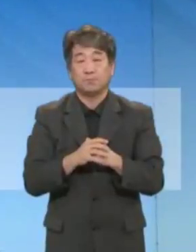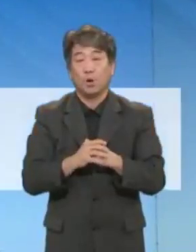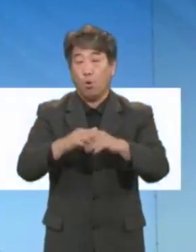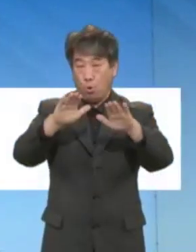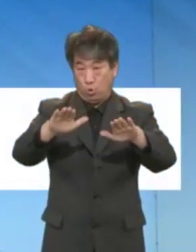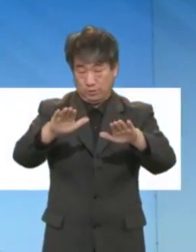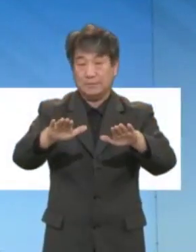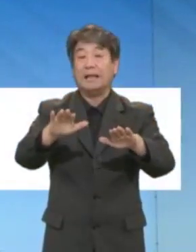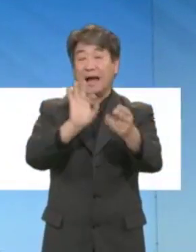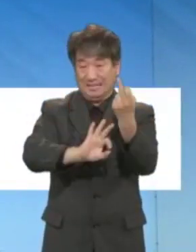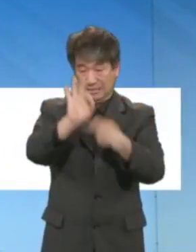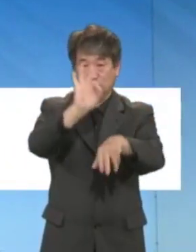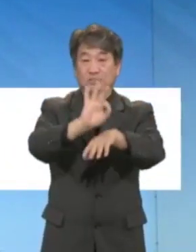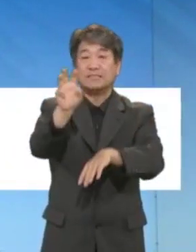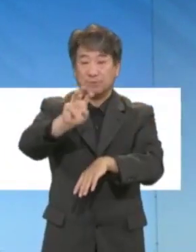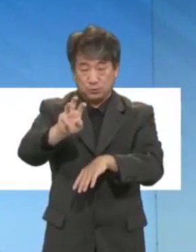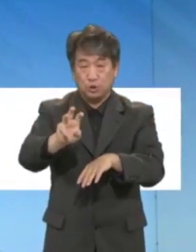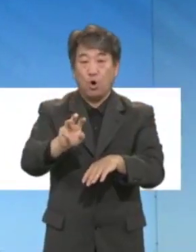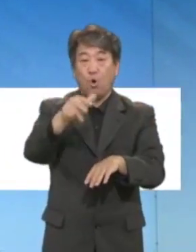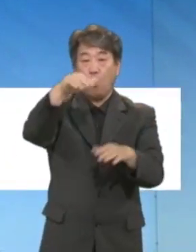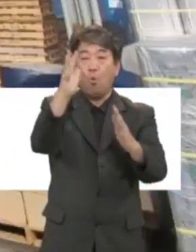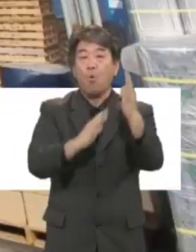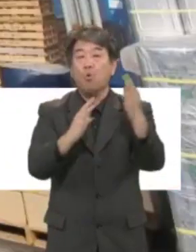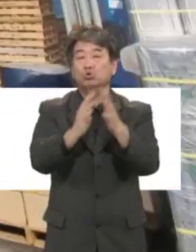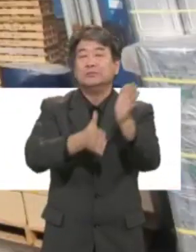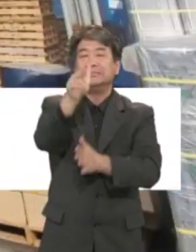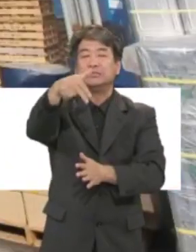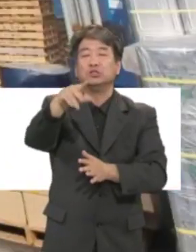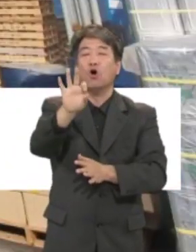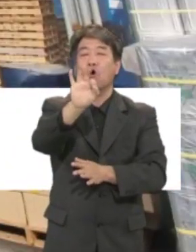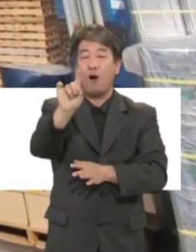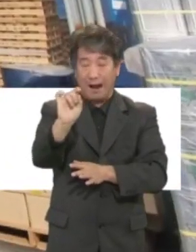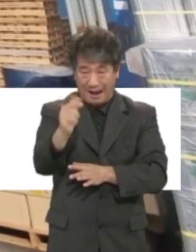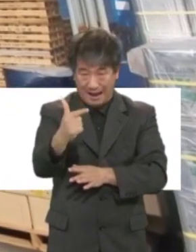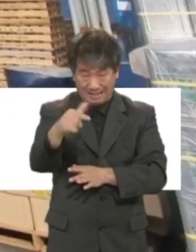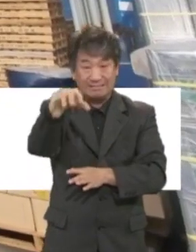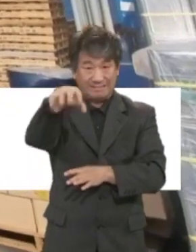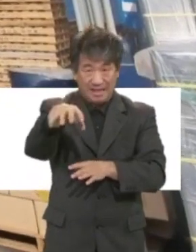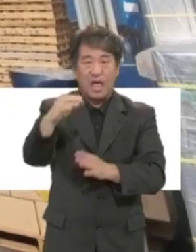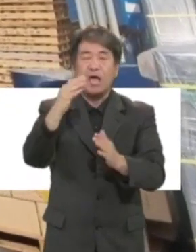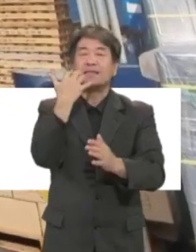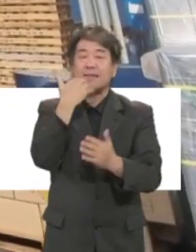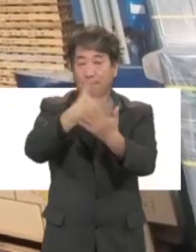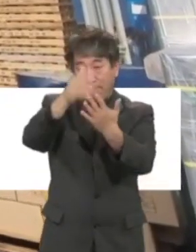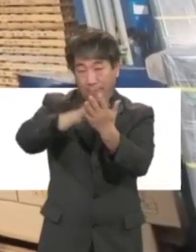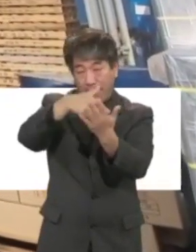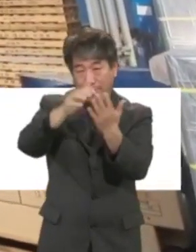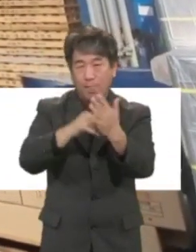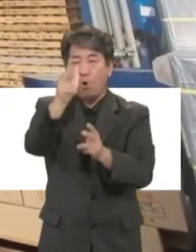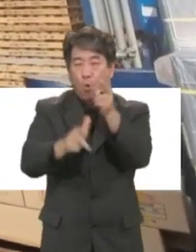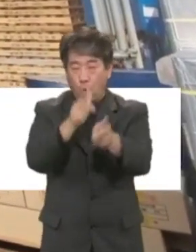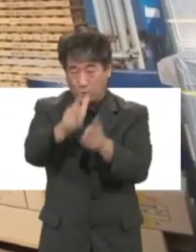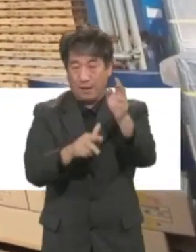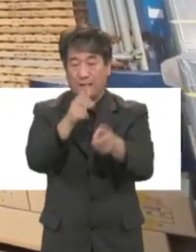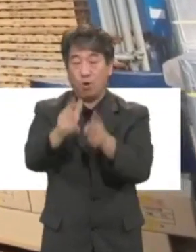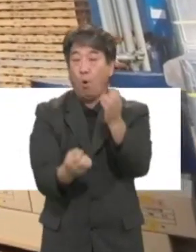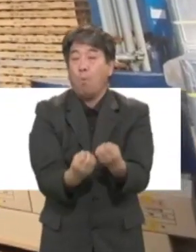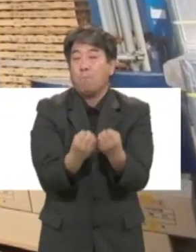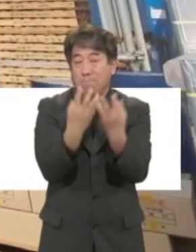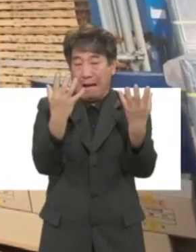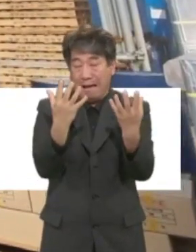오늘 오전 10시 반쯤 공주시 정안면 한 페인트 공장에서 폭발 사고가 나 직원 10여명이 대피하고 45살